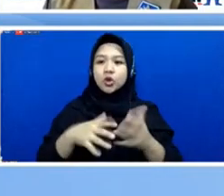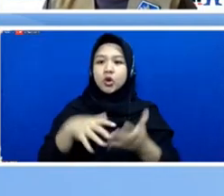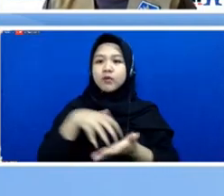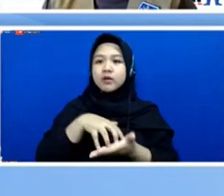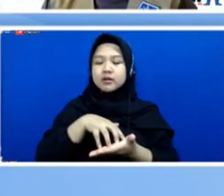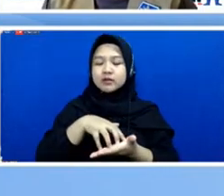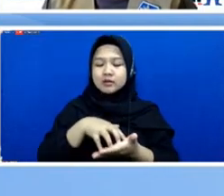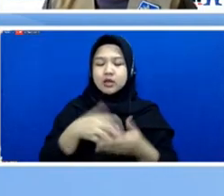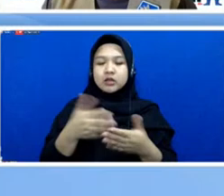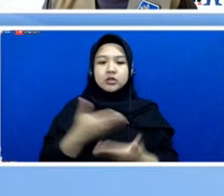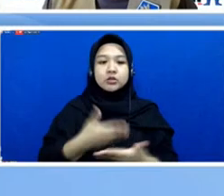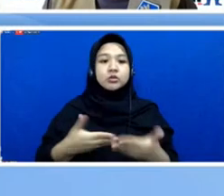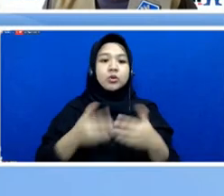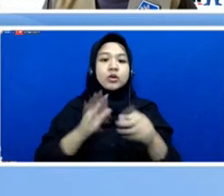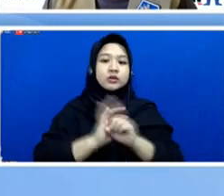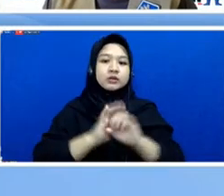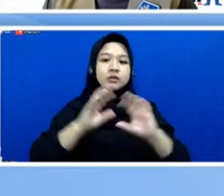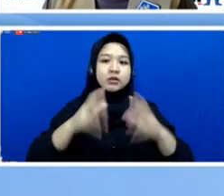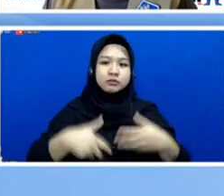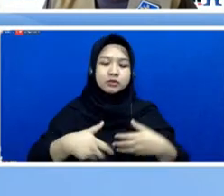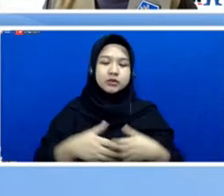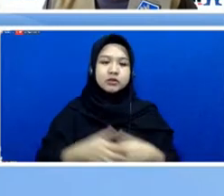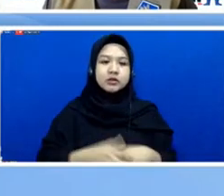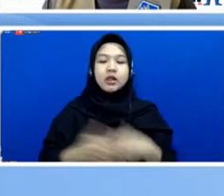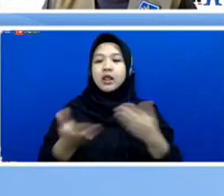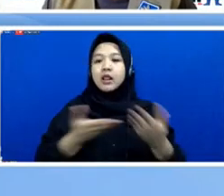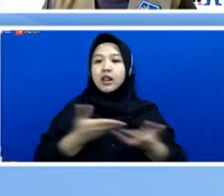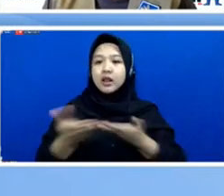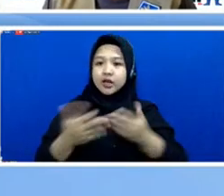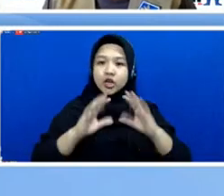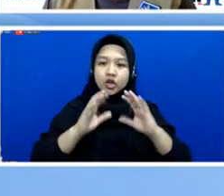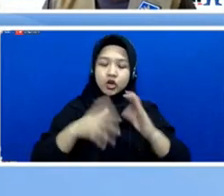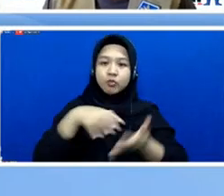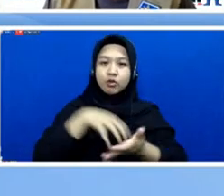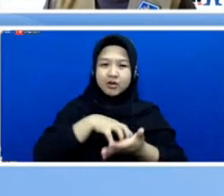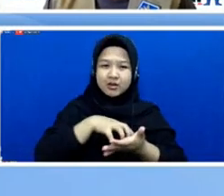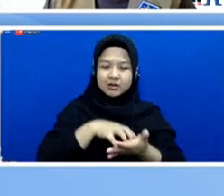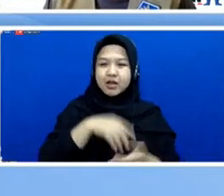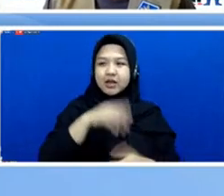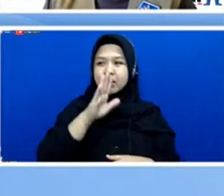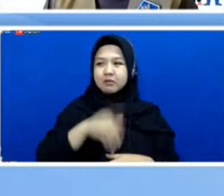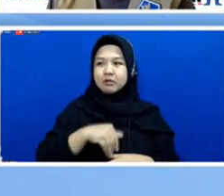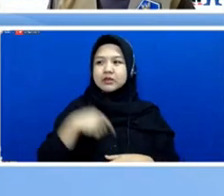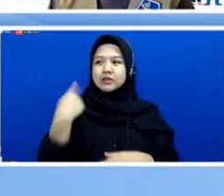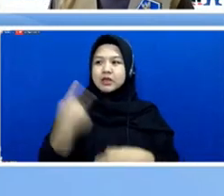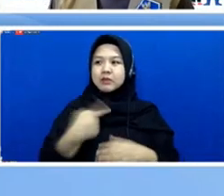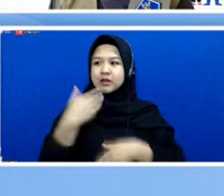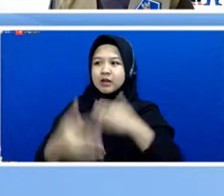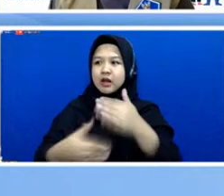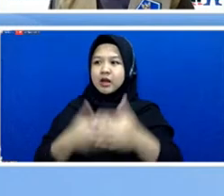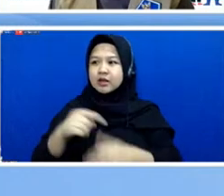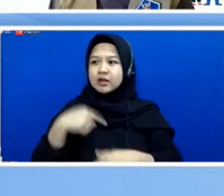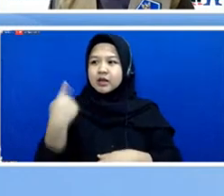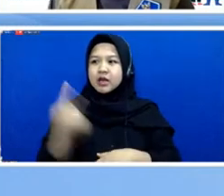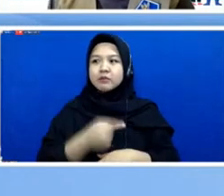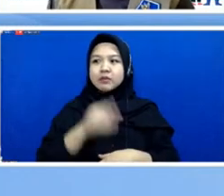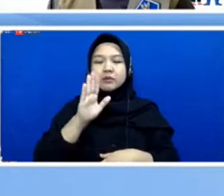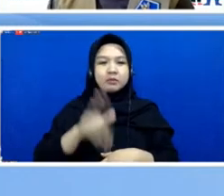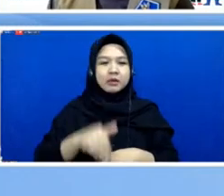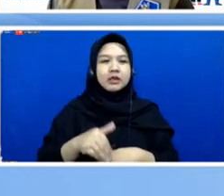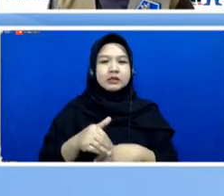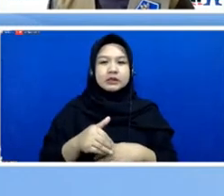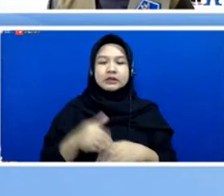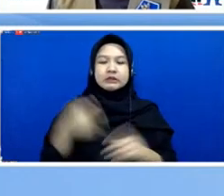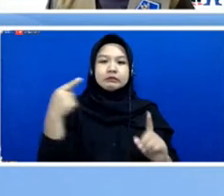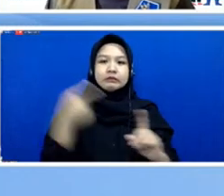masa pandemi ini. Adapun layanan untuk kelompok rentan yang masih kami tangani, memang kami masih berpatron